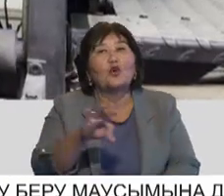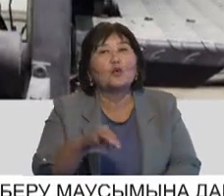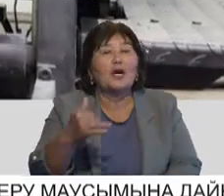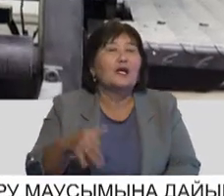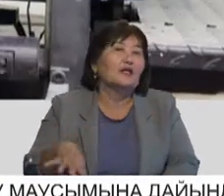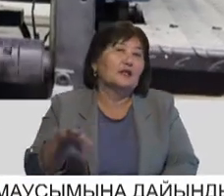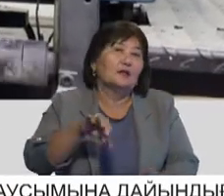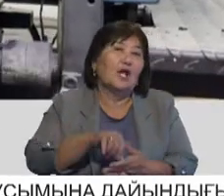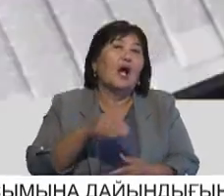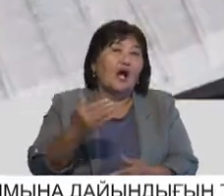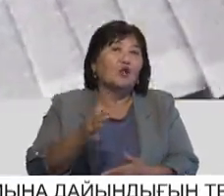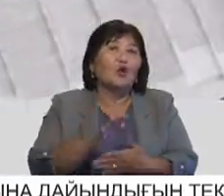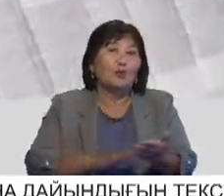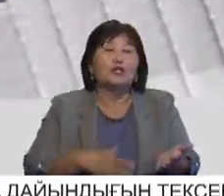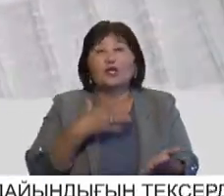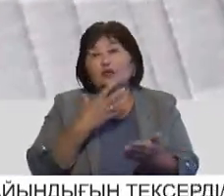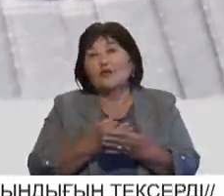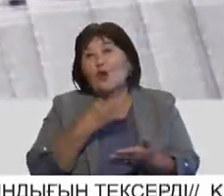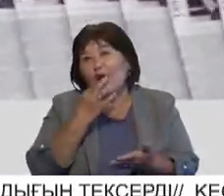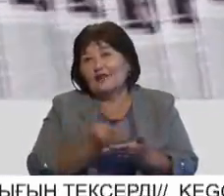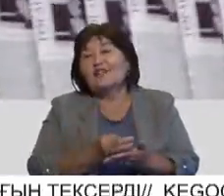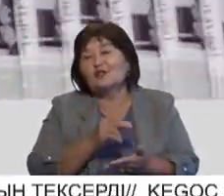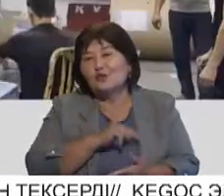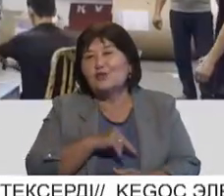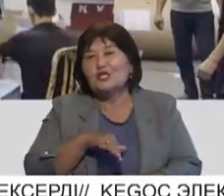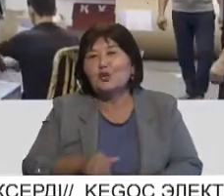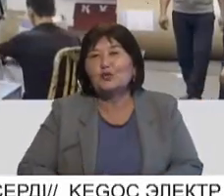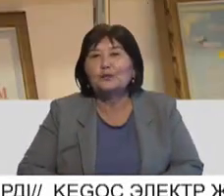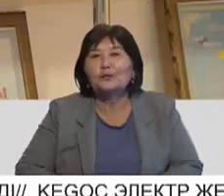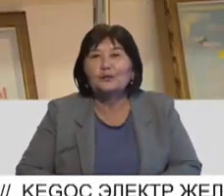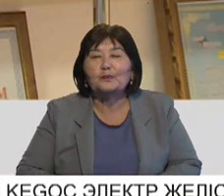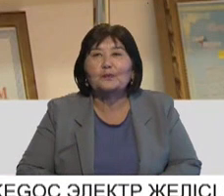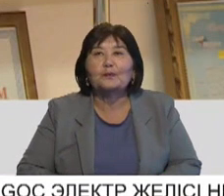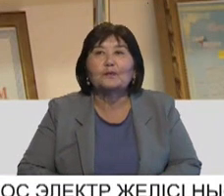ее рупором, и оно продолжает свою ответственную миссию.